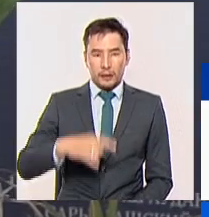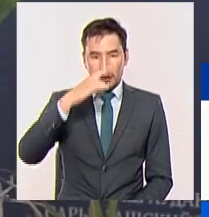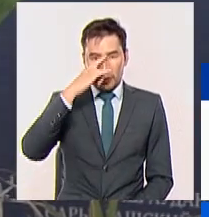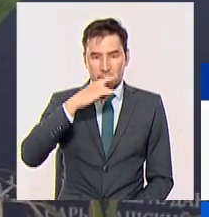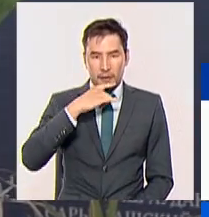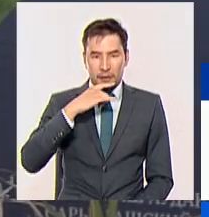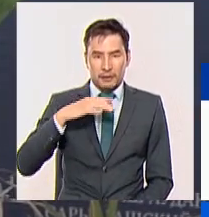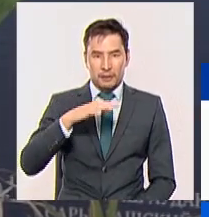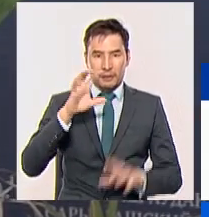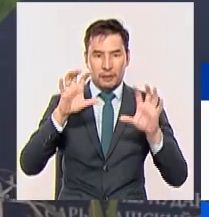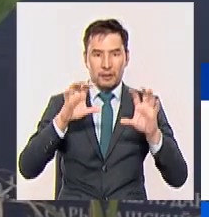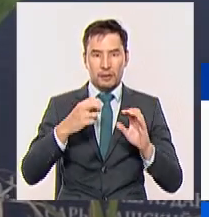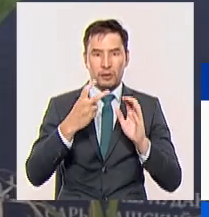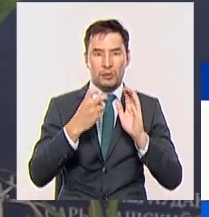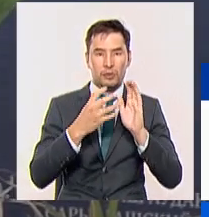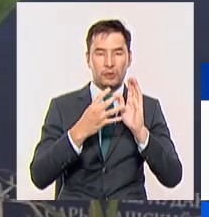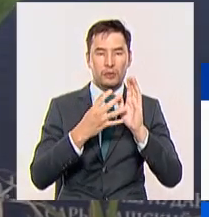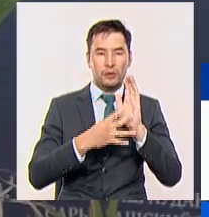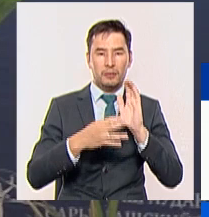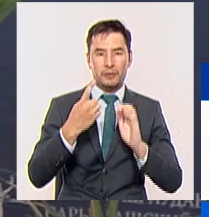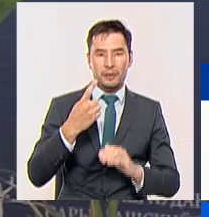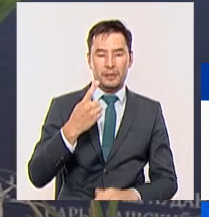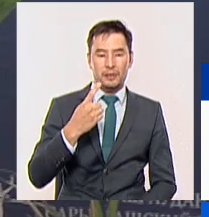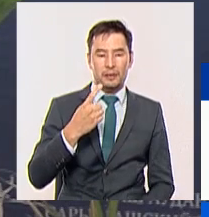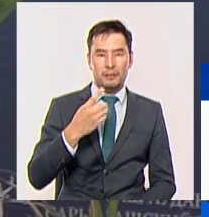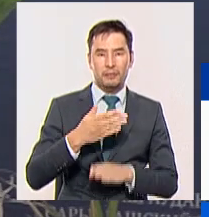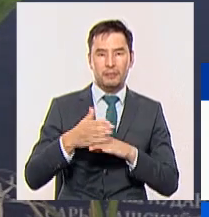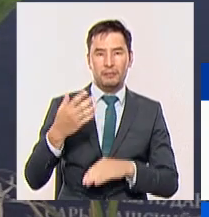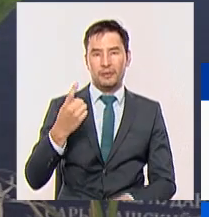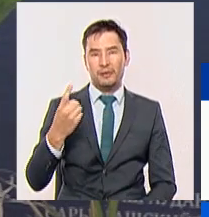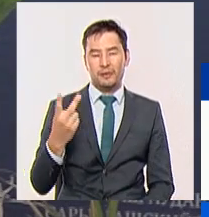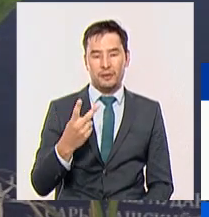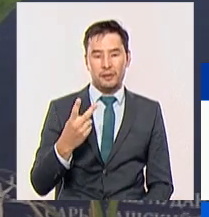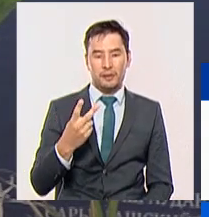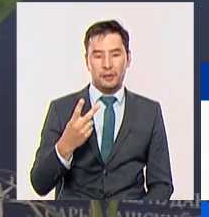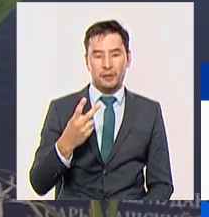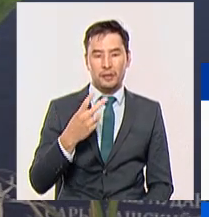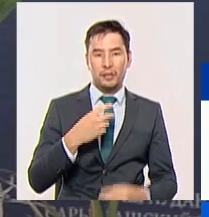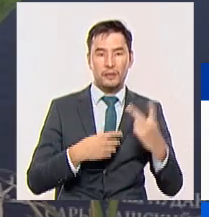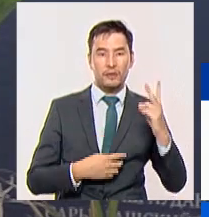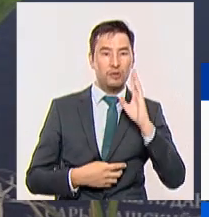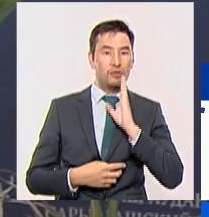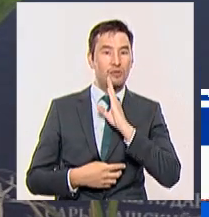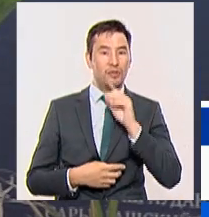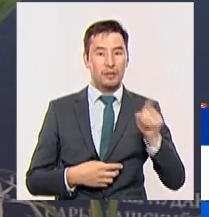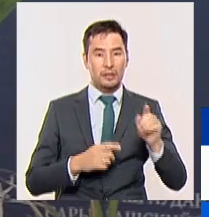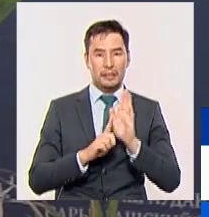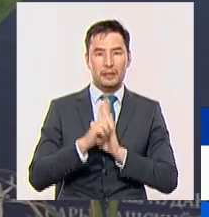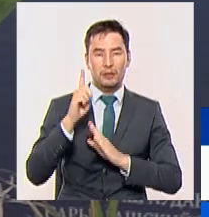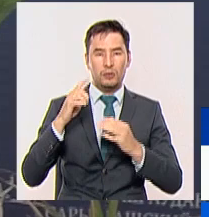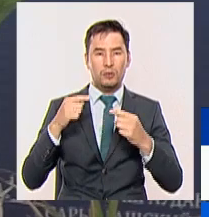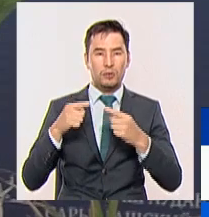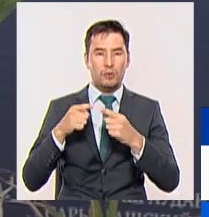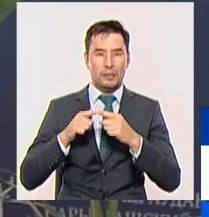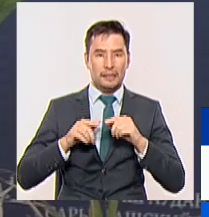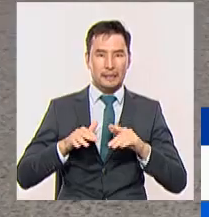249-жылғы бабының екінші бөлігі, оның бірінші екінші тармағының бойынша екі азаматшаға қатысты қылмыстық